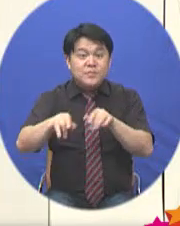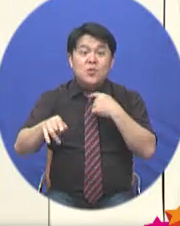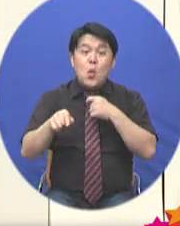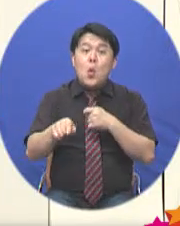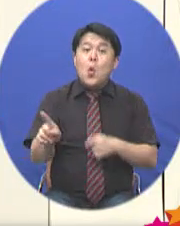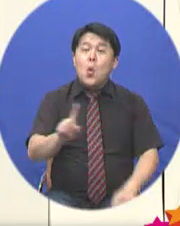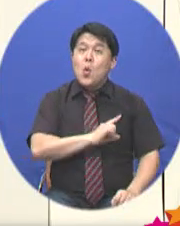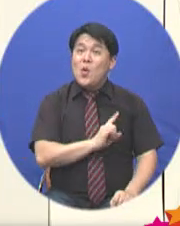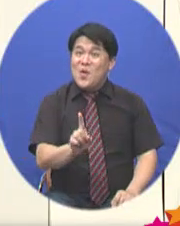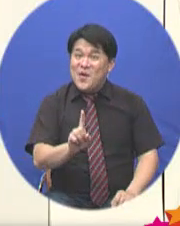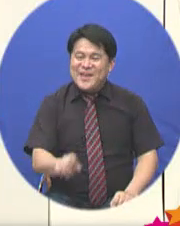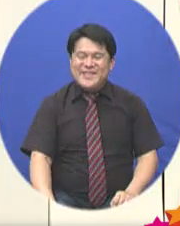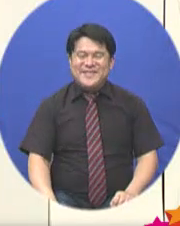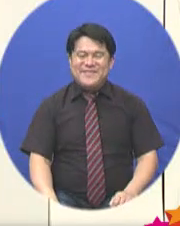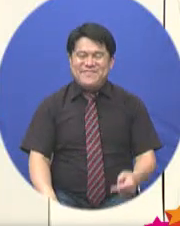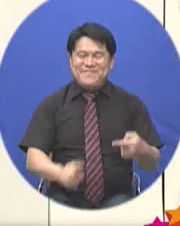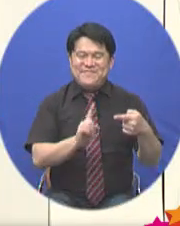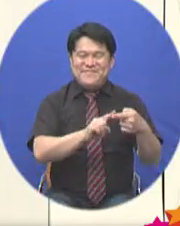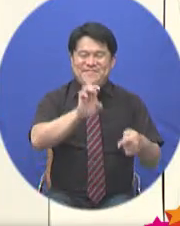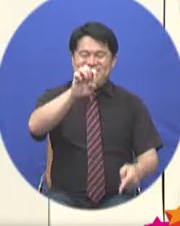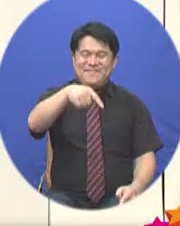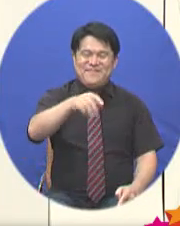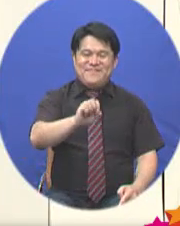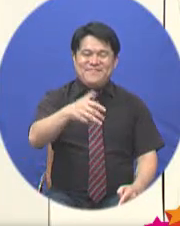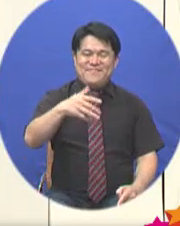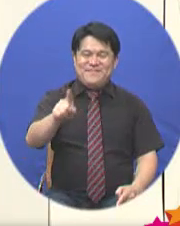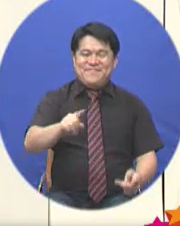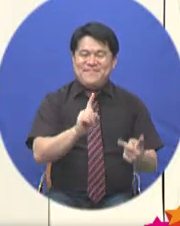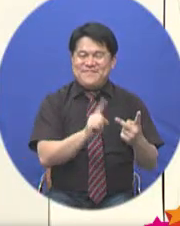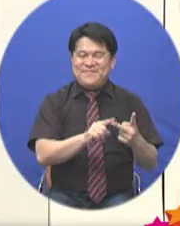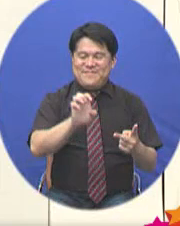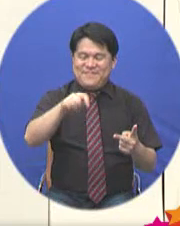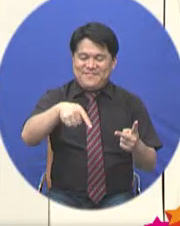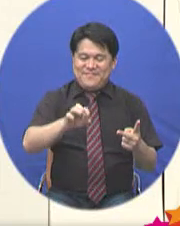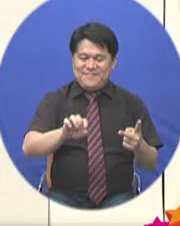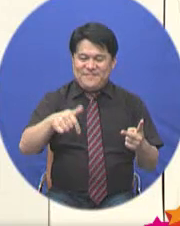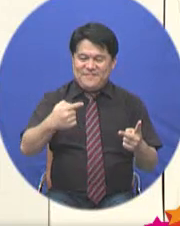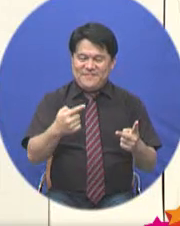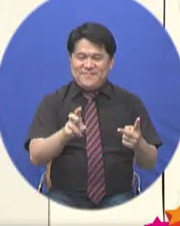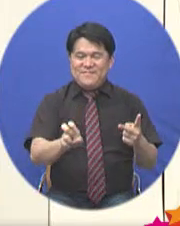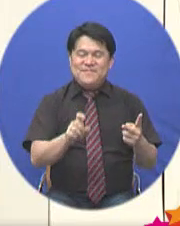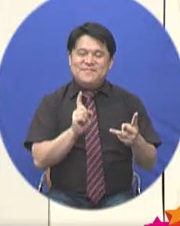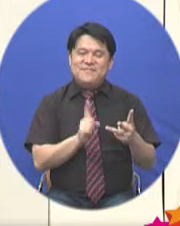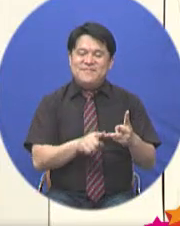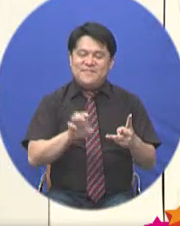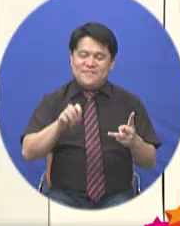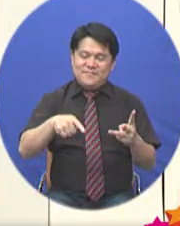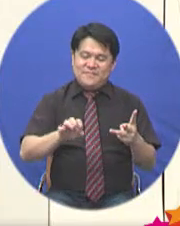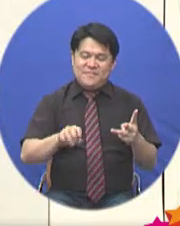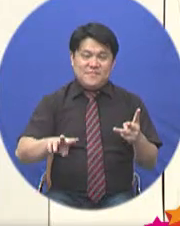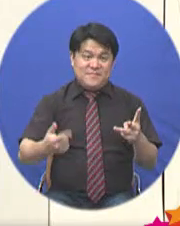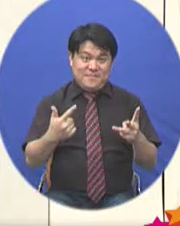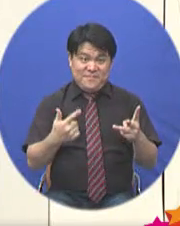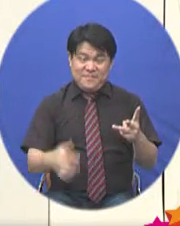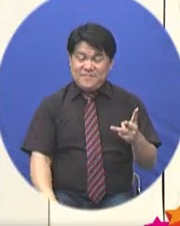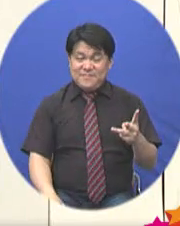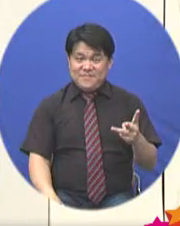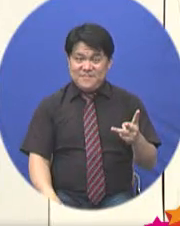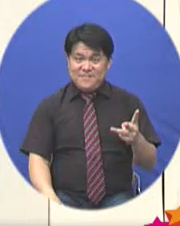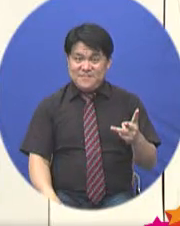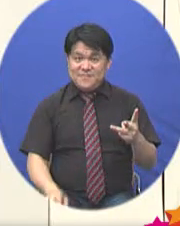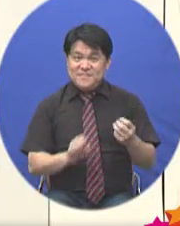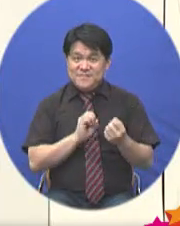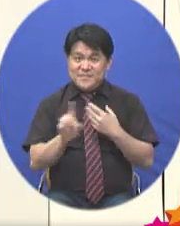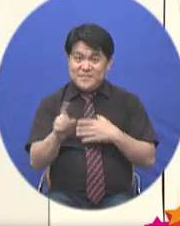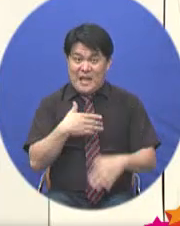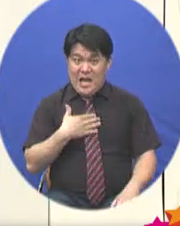무엇일까요? 네, 1번 풍차, 2번 풍금, 아. 3번 풍선. 네.